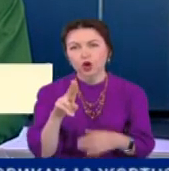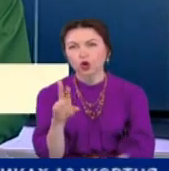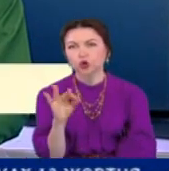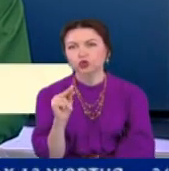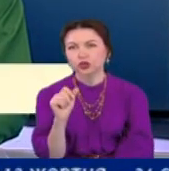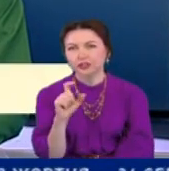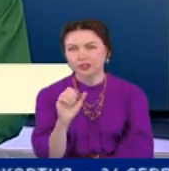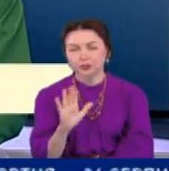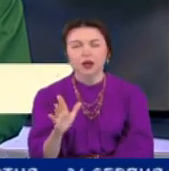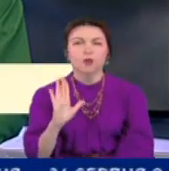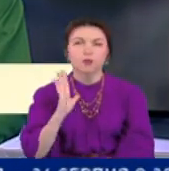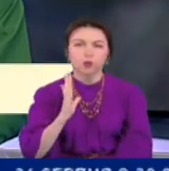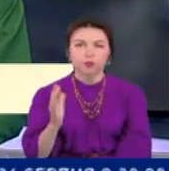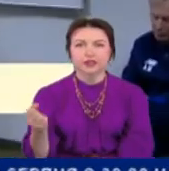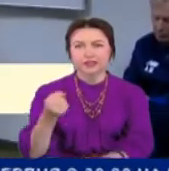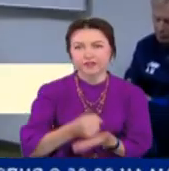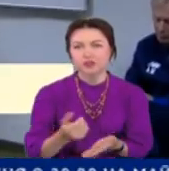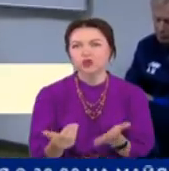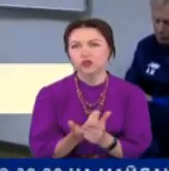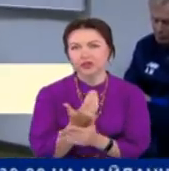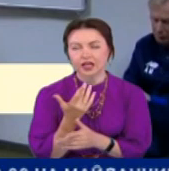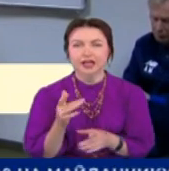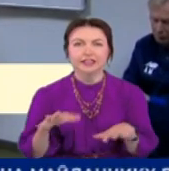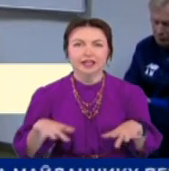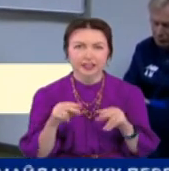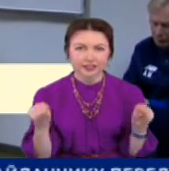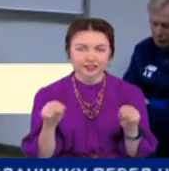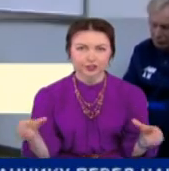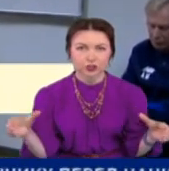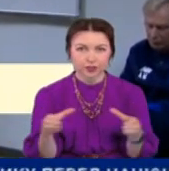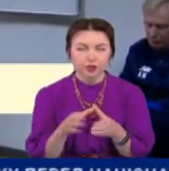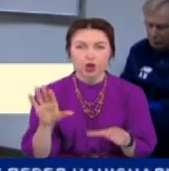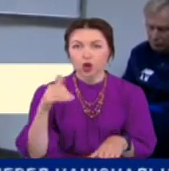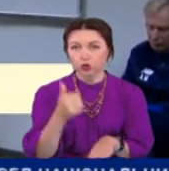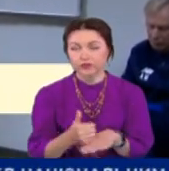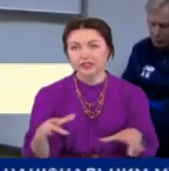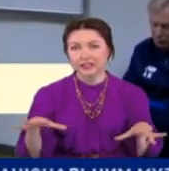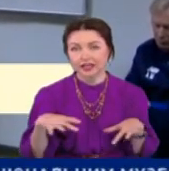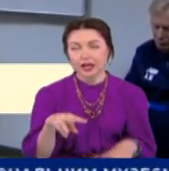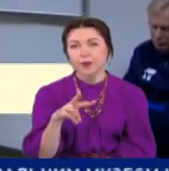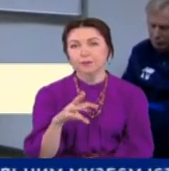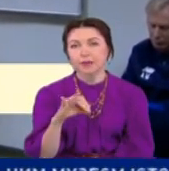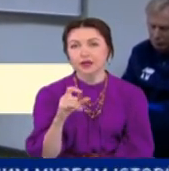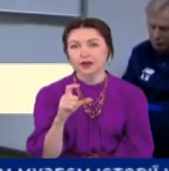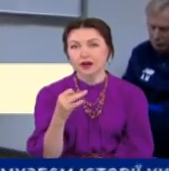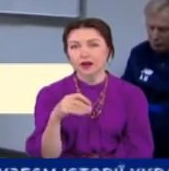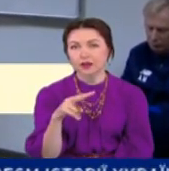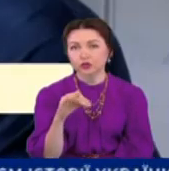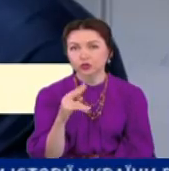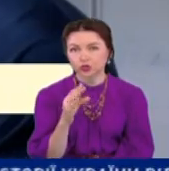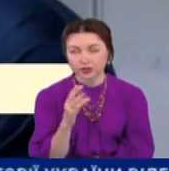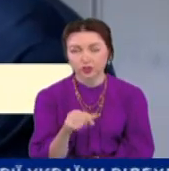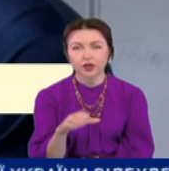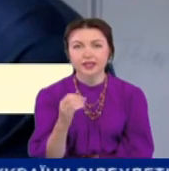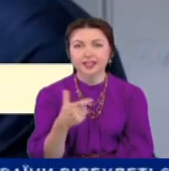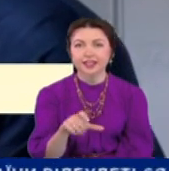був представлений новий тренерський штаб, у який на даний момент увійшли головний тренер Олексій Михайличенко, помічники Вадим Євтушенко,